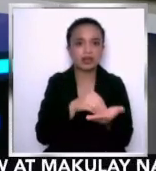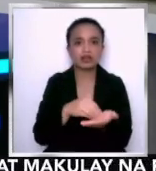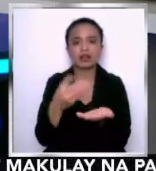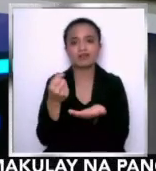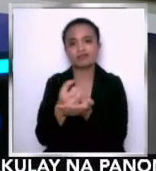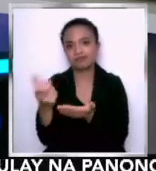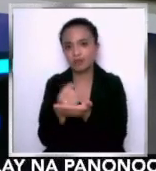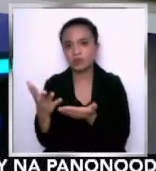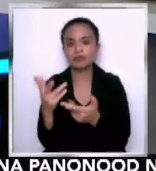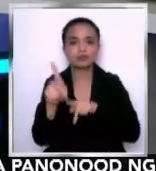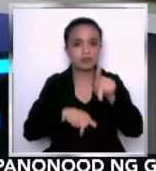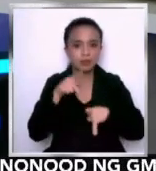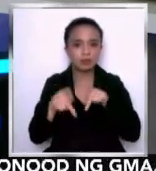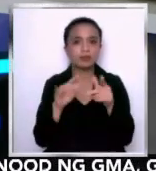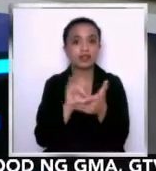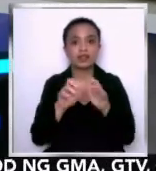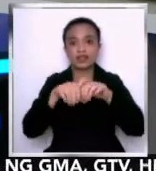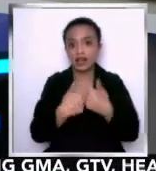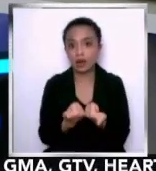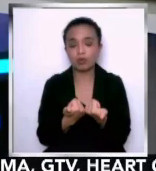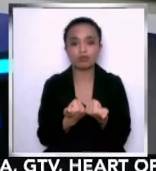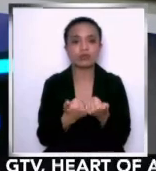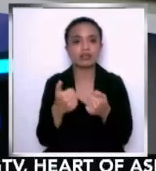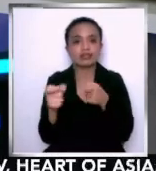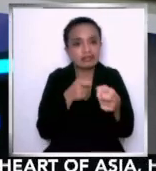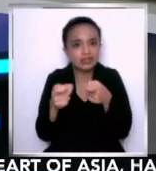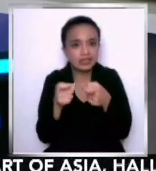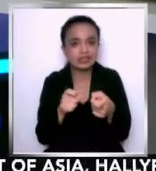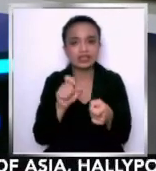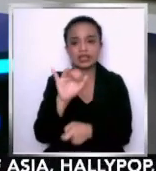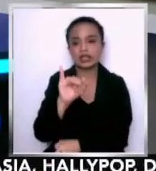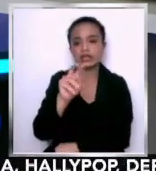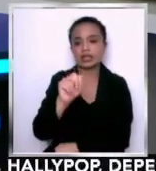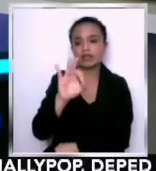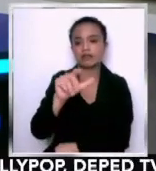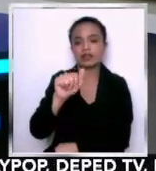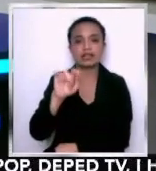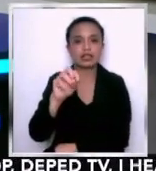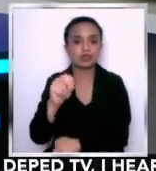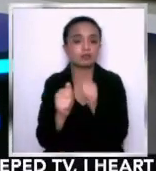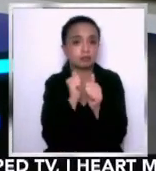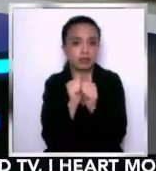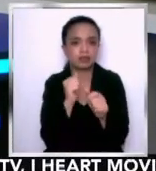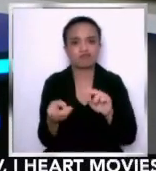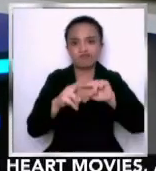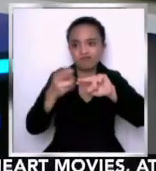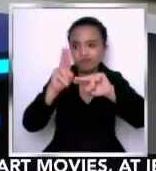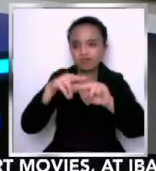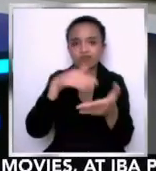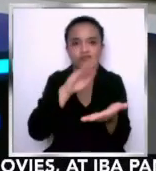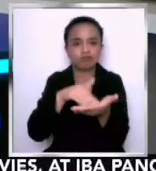yan para makontrol daw ang tinatawag na inflation o ang bilis ng pagtaas ng presyo ng mga bilihin at serbisyo dito sa ating